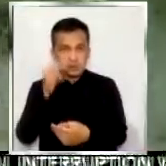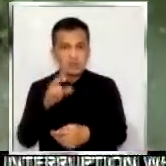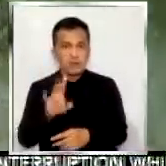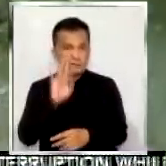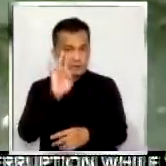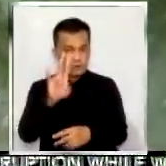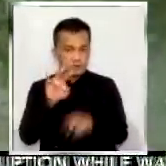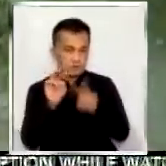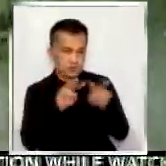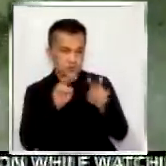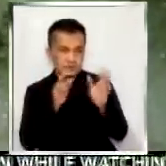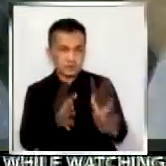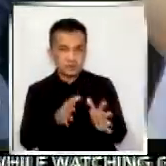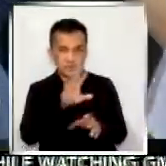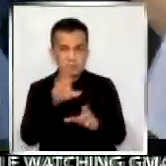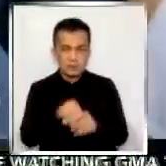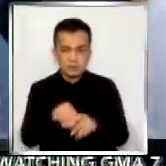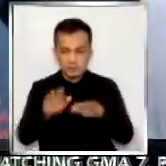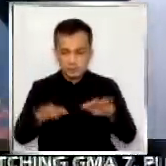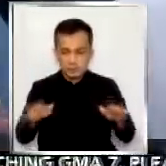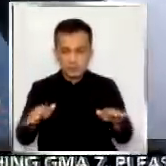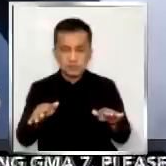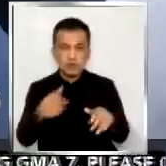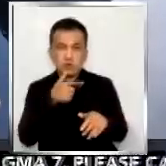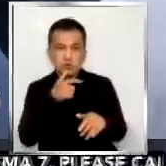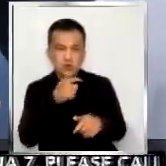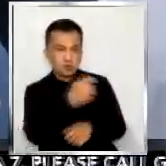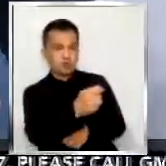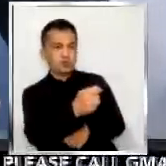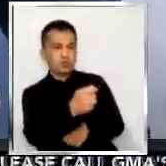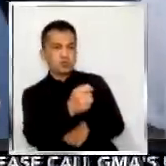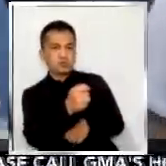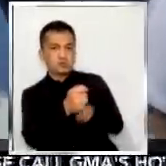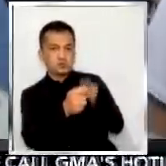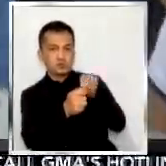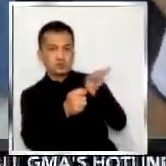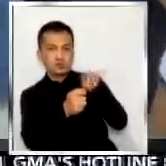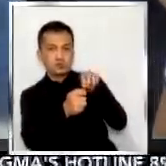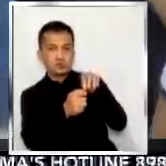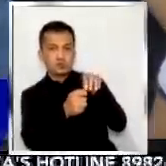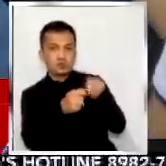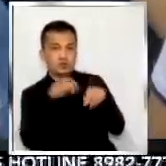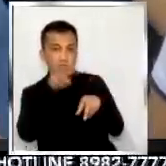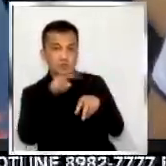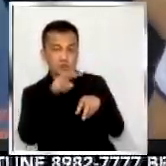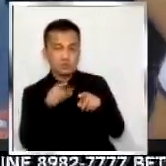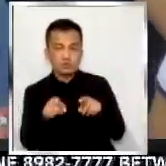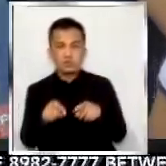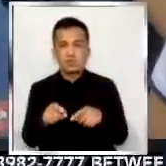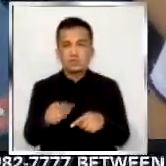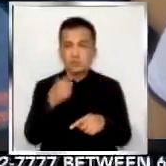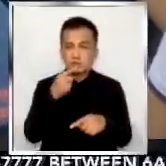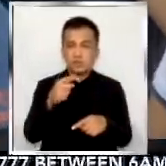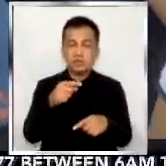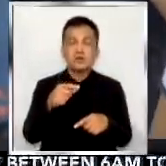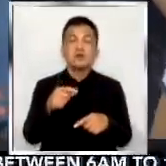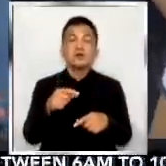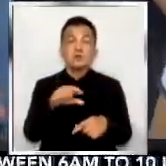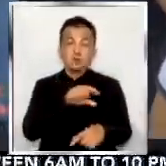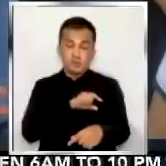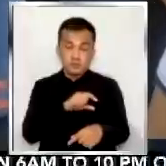edad na may kuha ng video. Ang assurance ng Police Regional Office 3 ay patuloy na bigyan